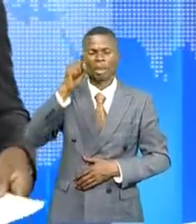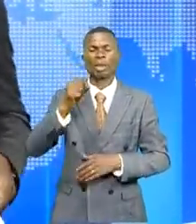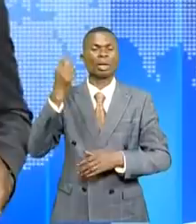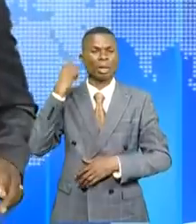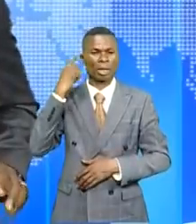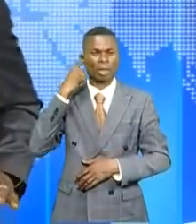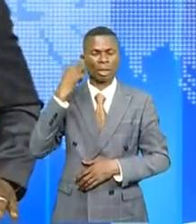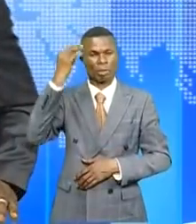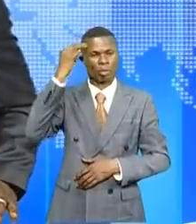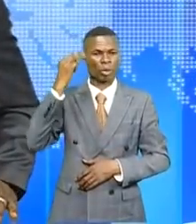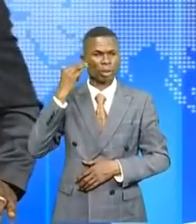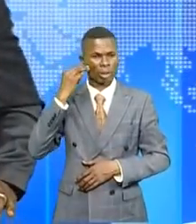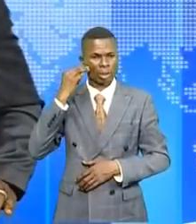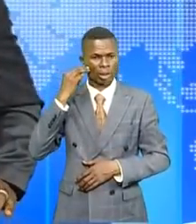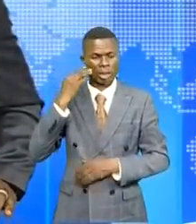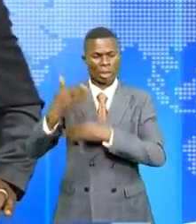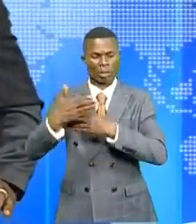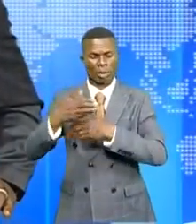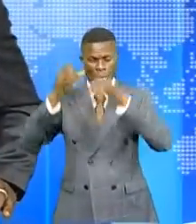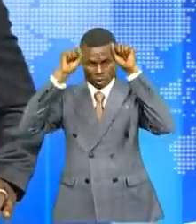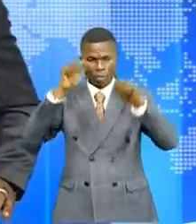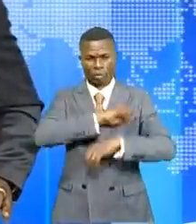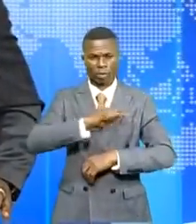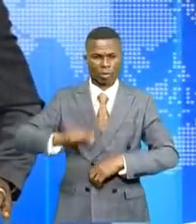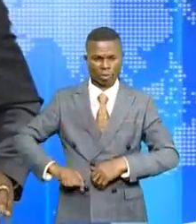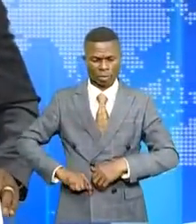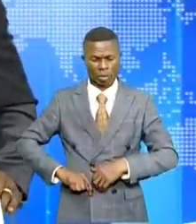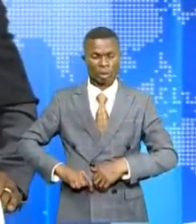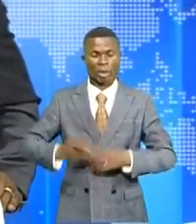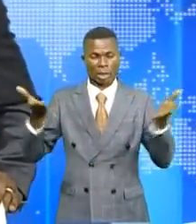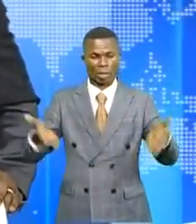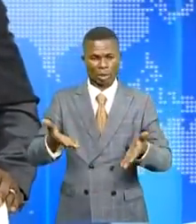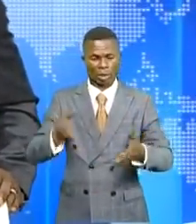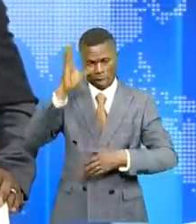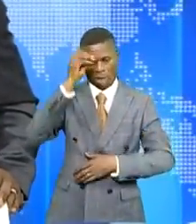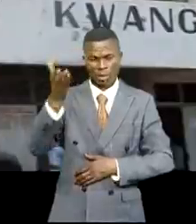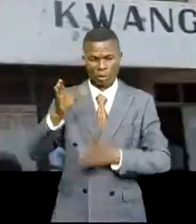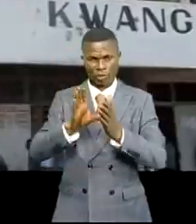de la ministre près le président de la République qui était en mission dans cette partie du pays.